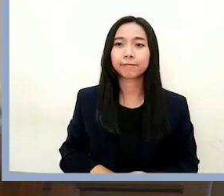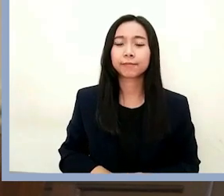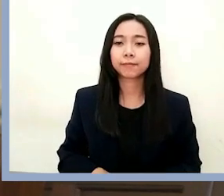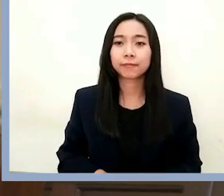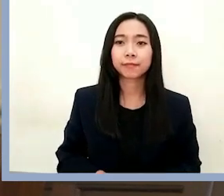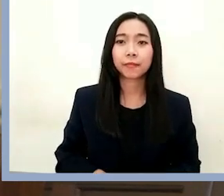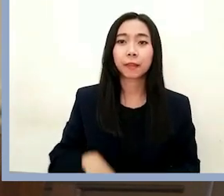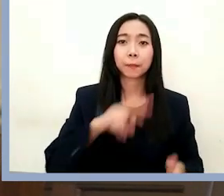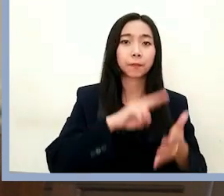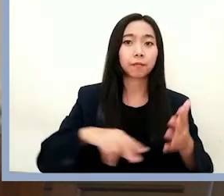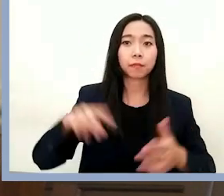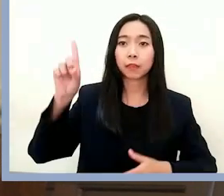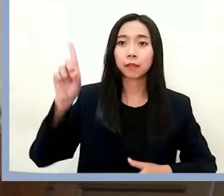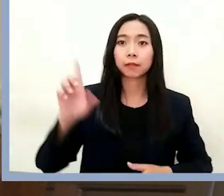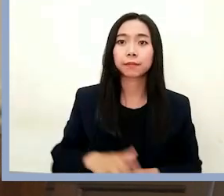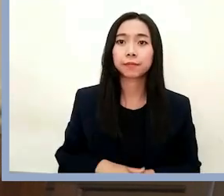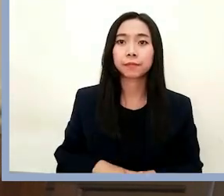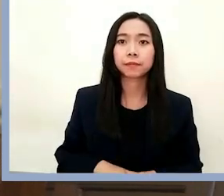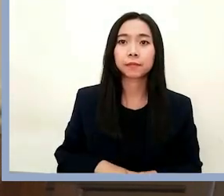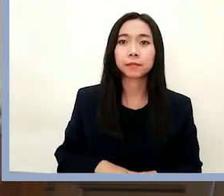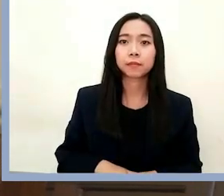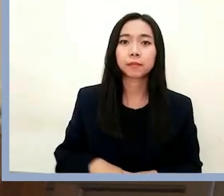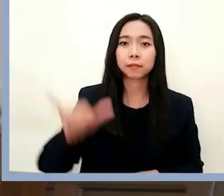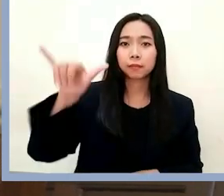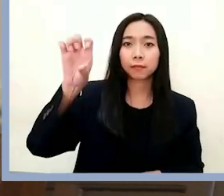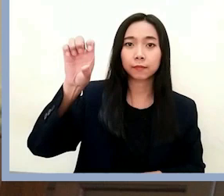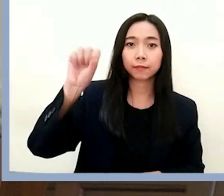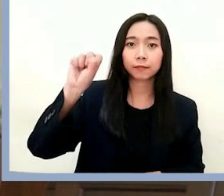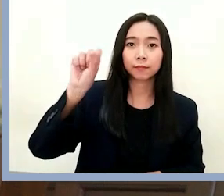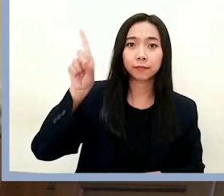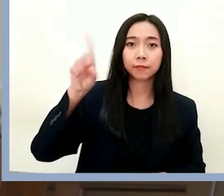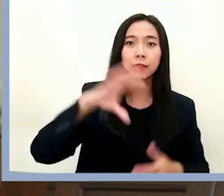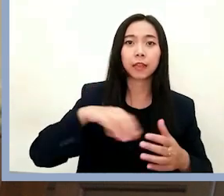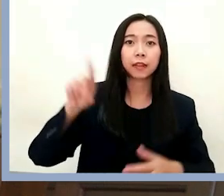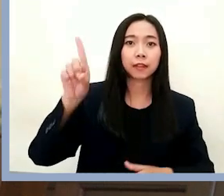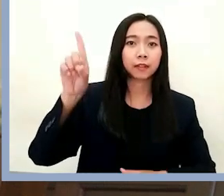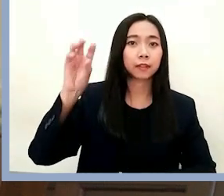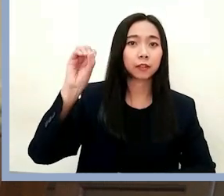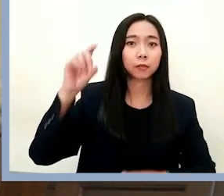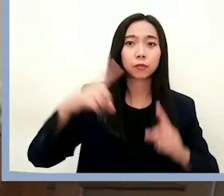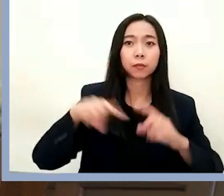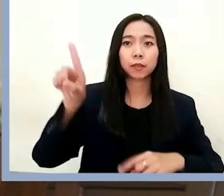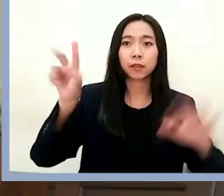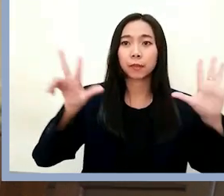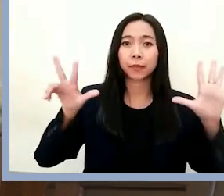bacaan pertama dari Yesaya 1 ayat 10 sampai dengan 18